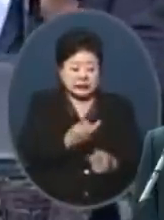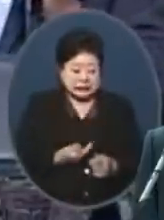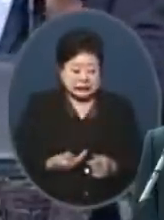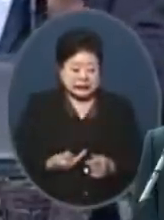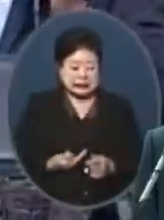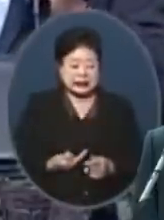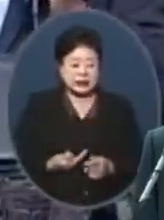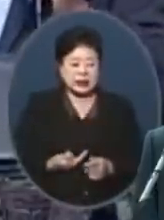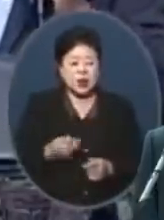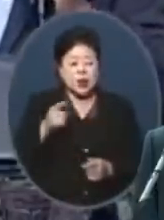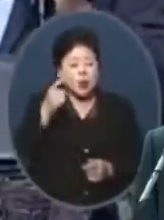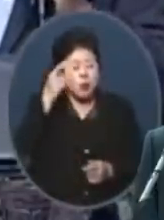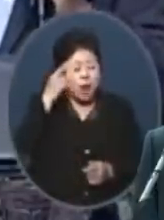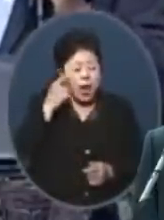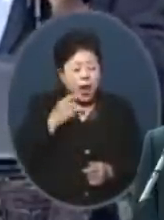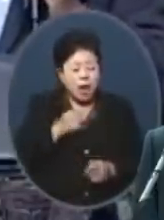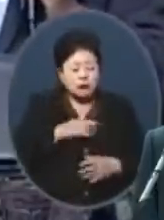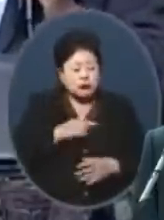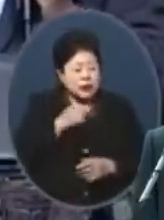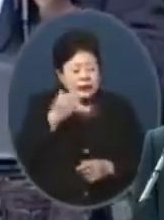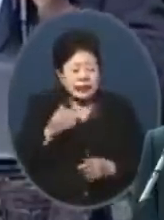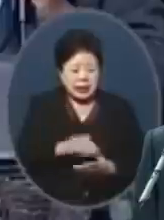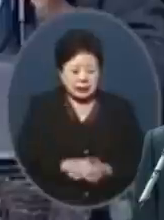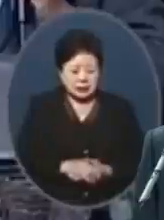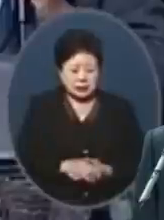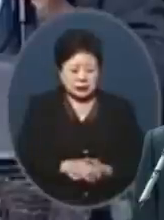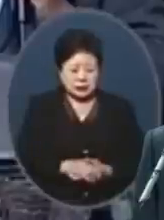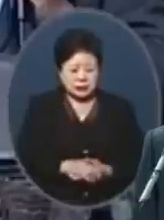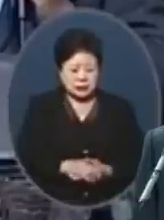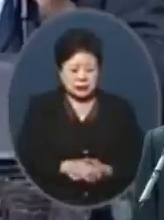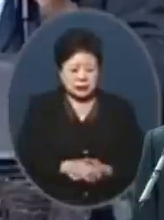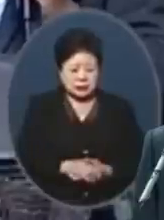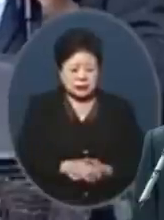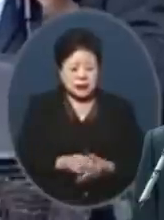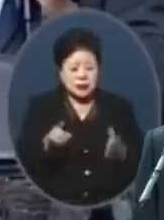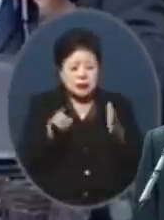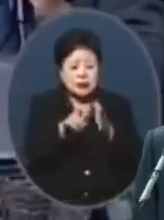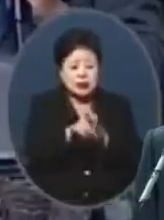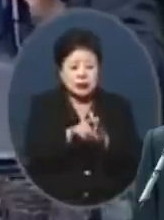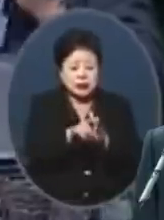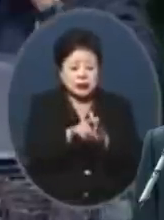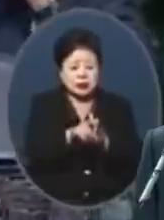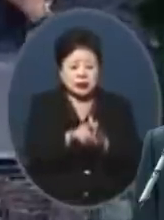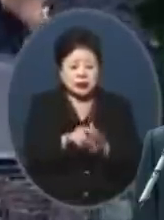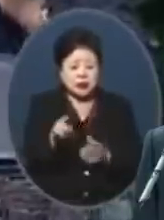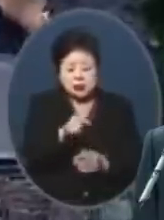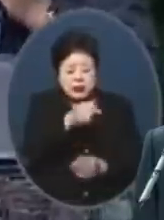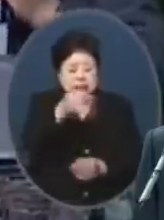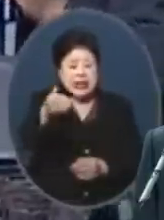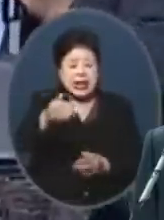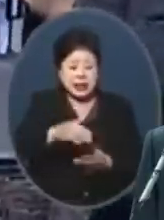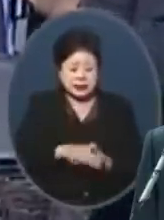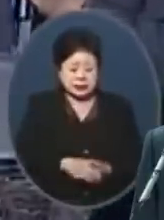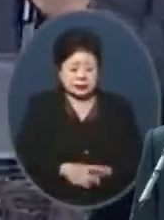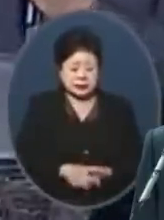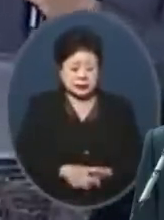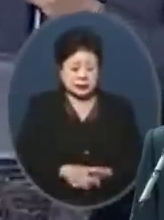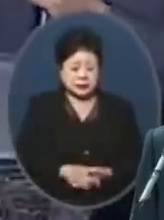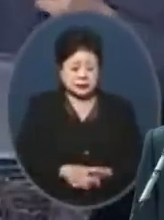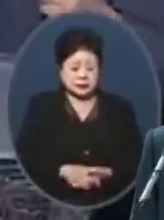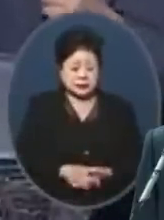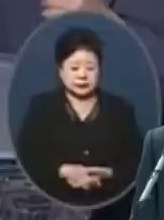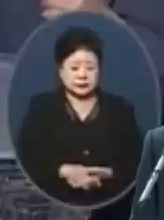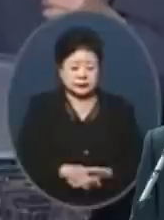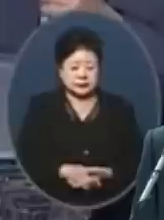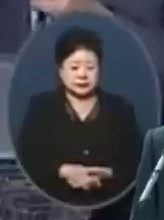제자들에게 어찌하여 이렇게 무서워하느냐 너희 믿음이 어디에 있느냐고 말하셨습니다. In the book of